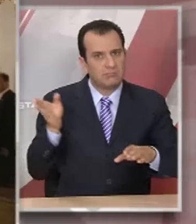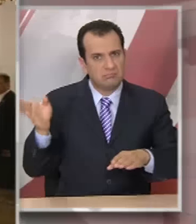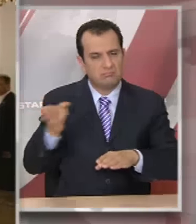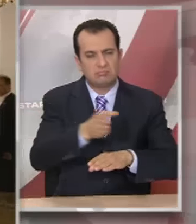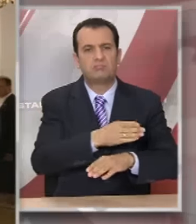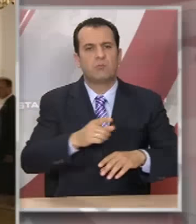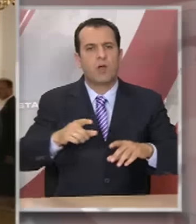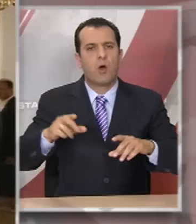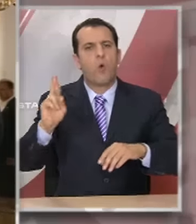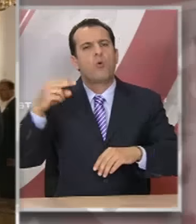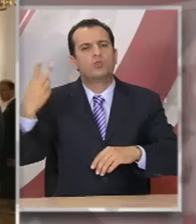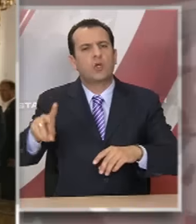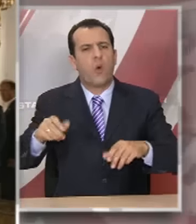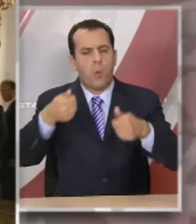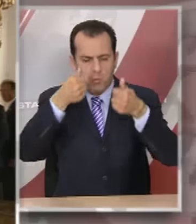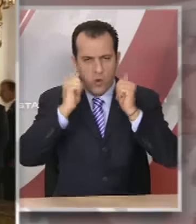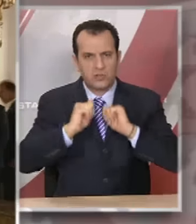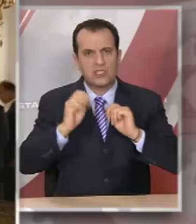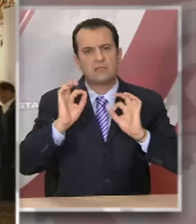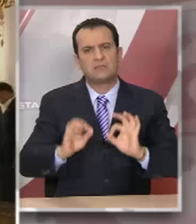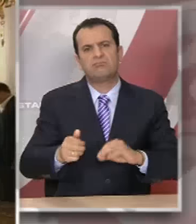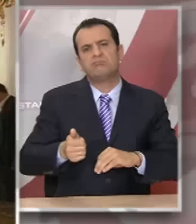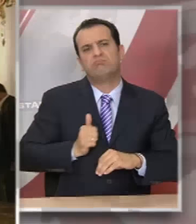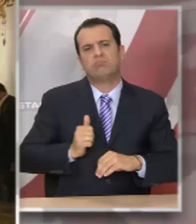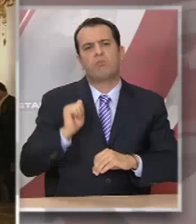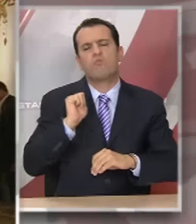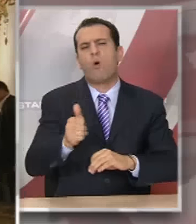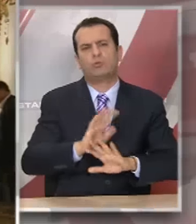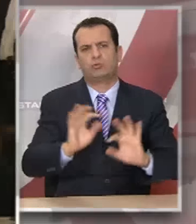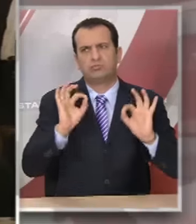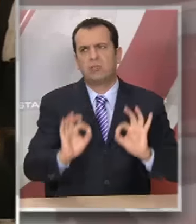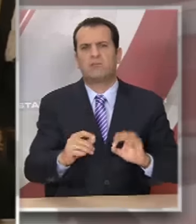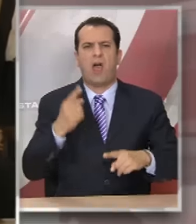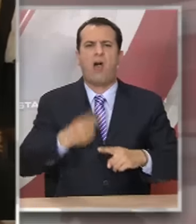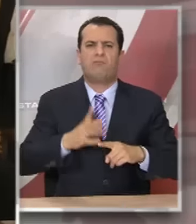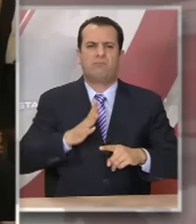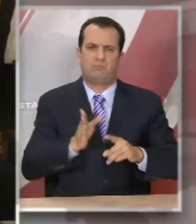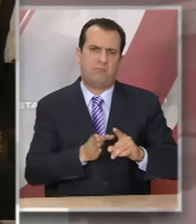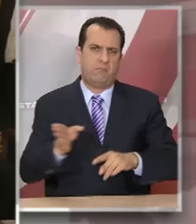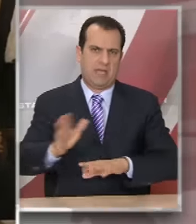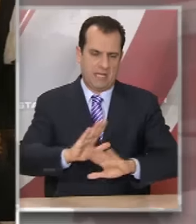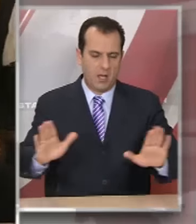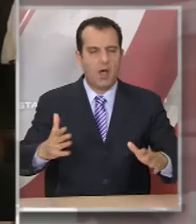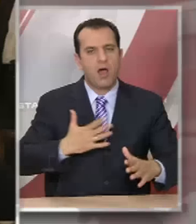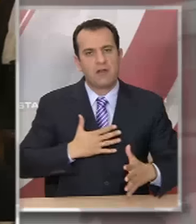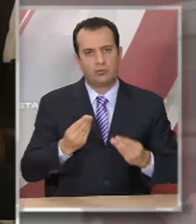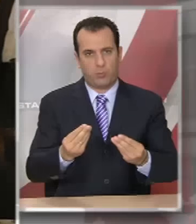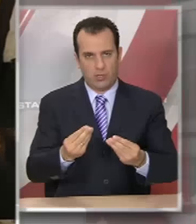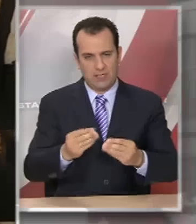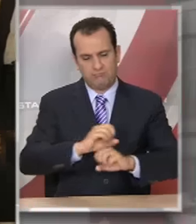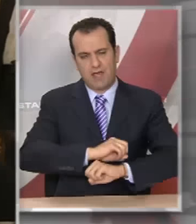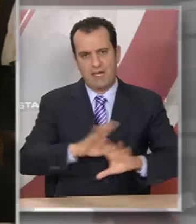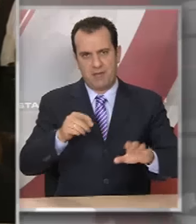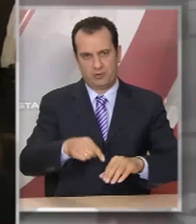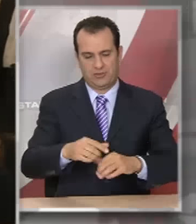Μοναστήρι και να πούμε ότι είναι καθαρά ιδιωτική η επίσκεψή του εκεί. Να σε ευχαριστήσουμε πολύ, Λάμπρο Δεμερτζή, για την